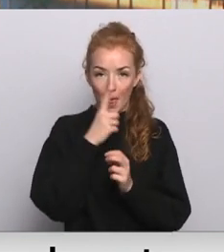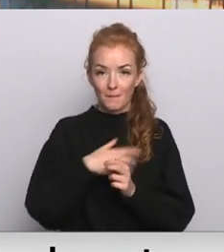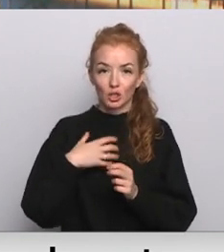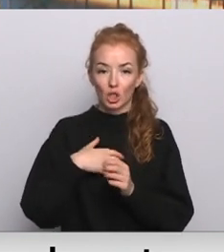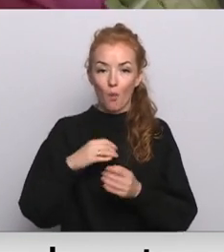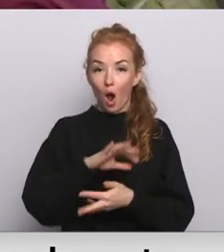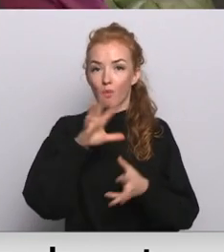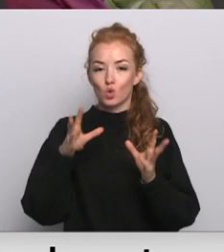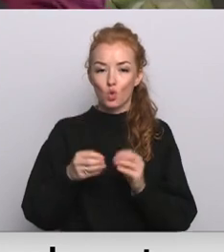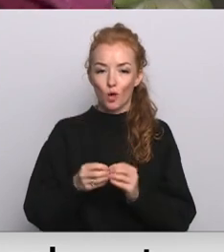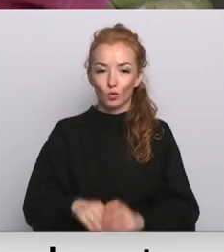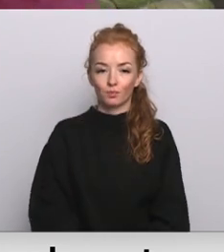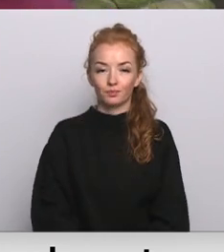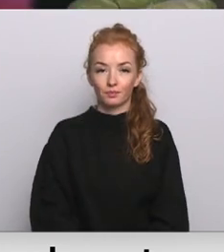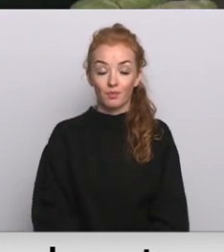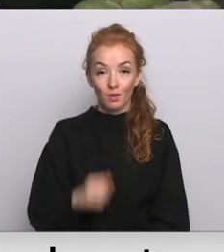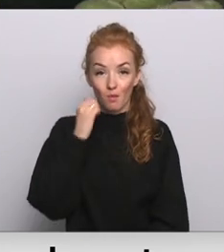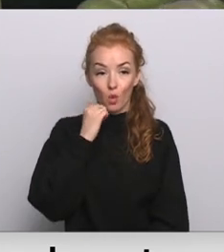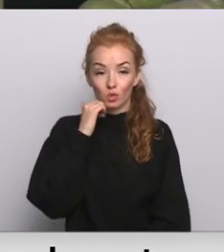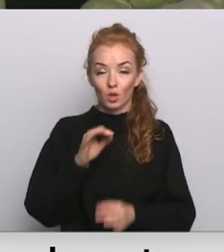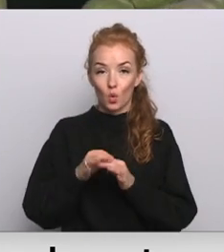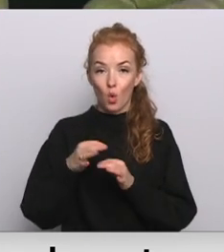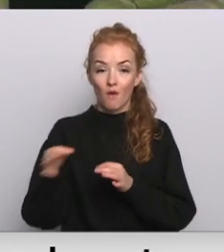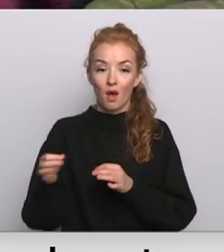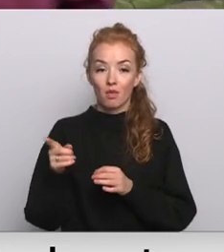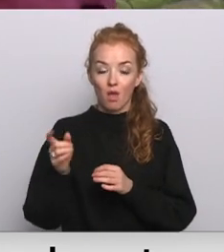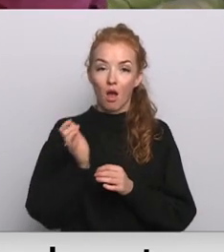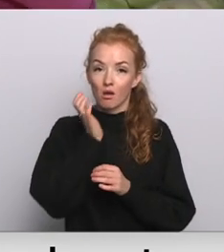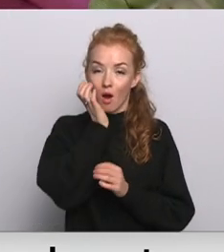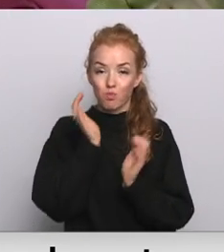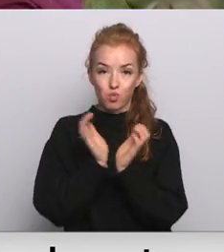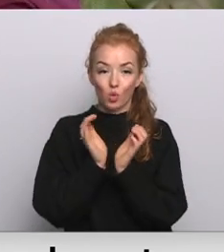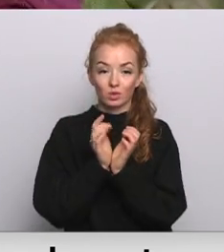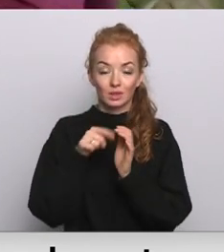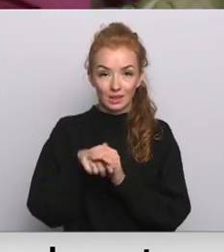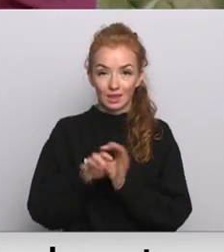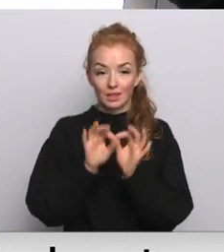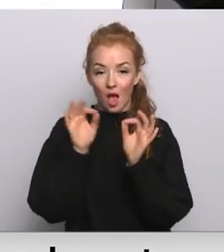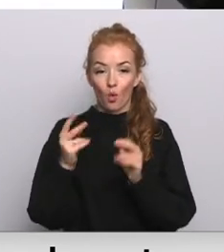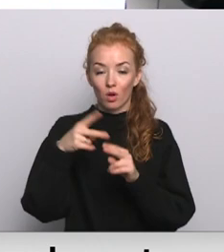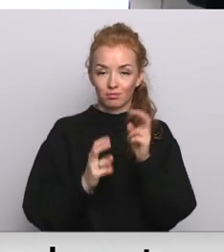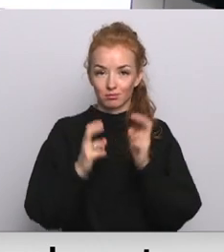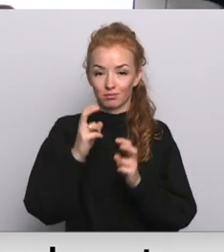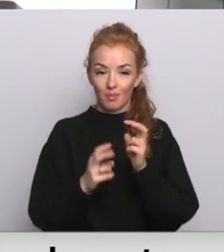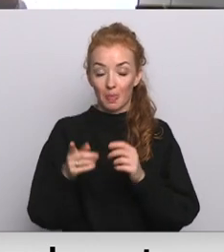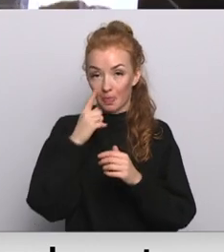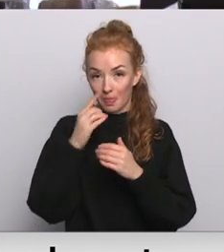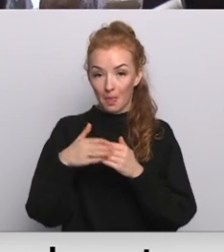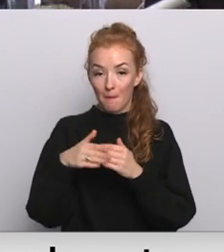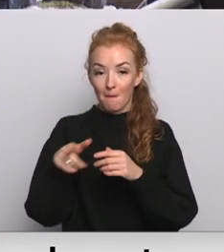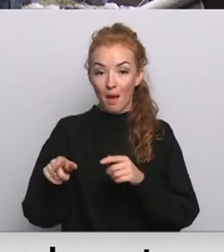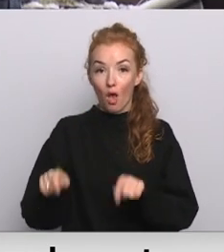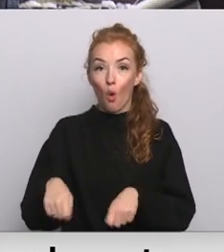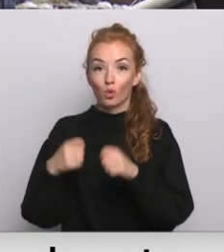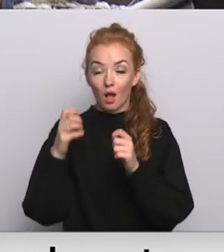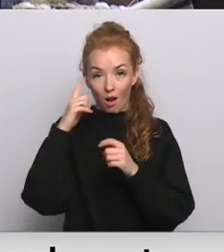apjomu. Bauskas novada Brunavas pagasta kāpostnīcā sāksies pārstrādes sezona. Tepat Leišmalītē audzētās